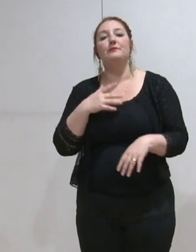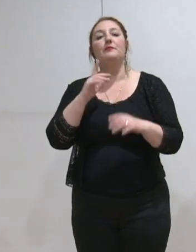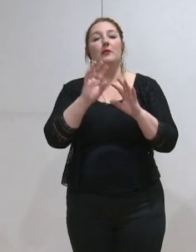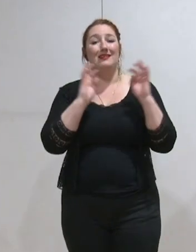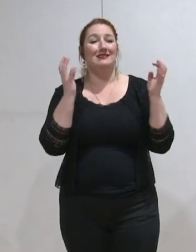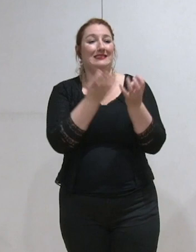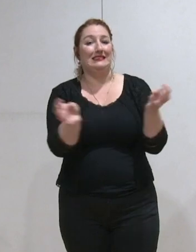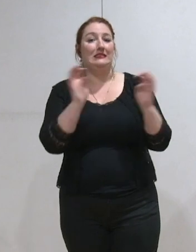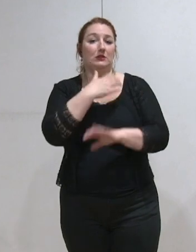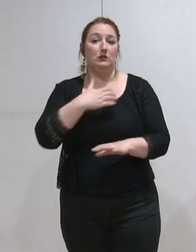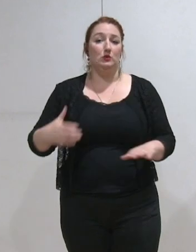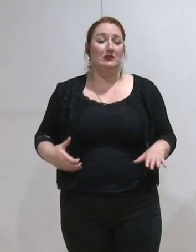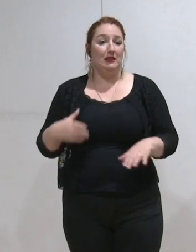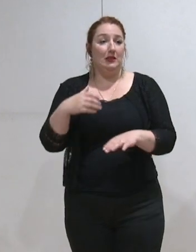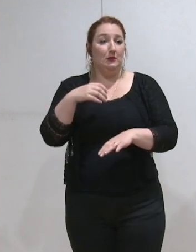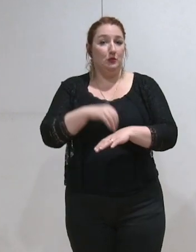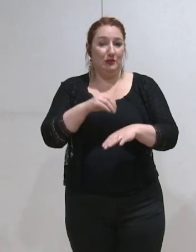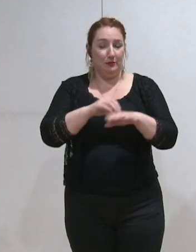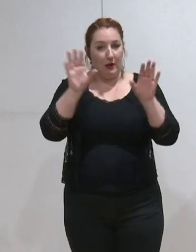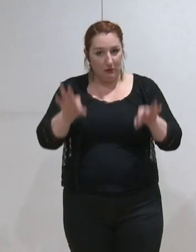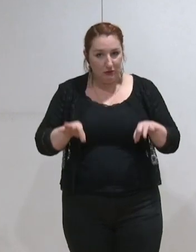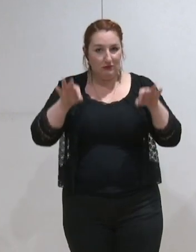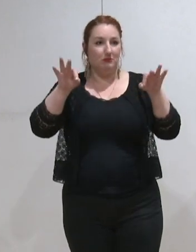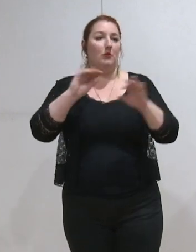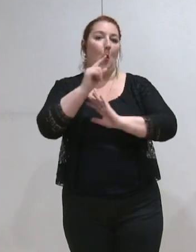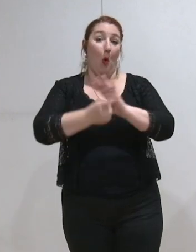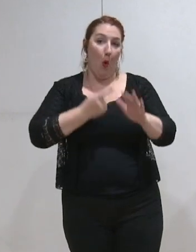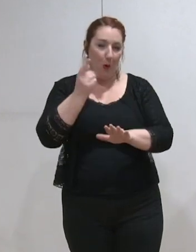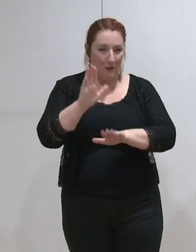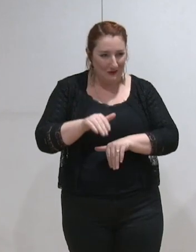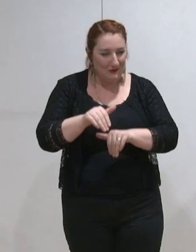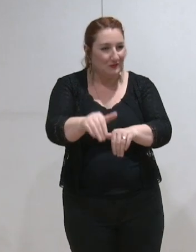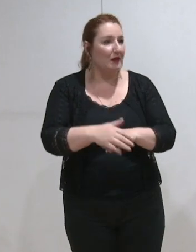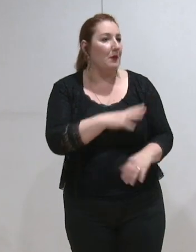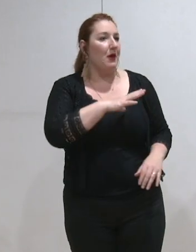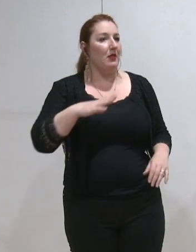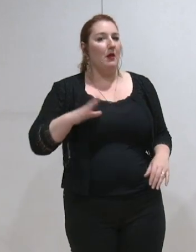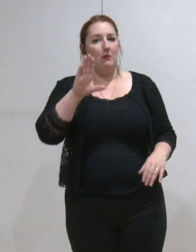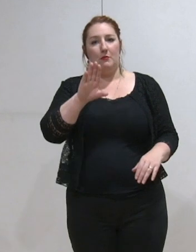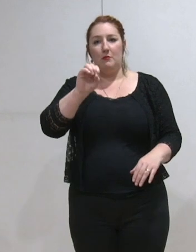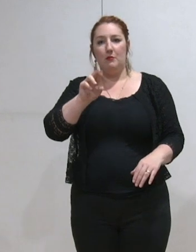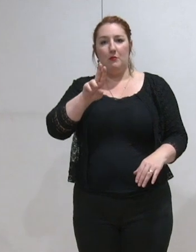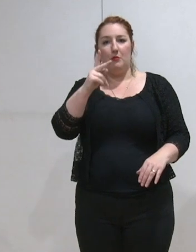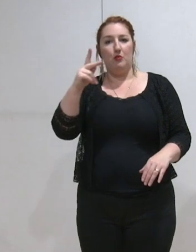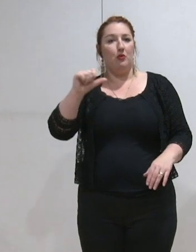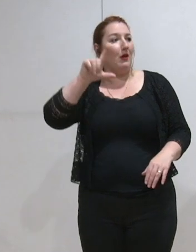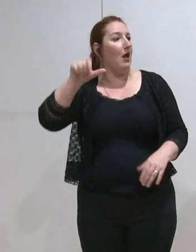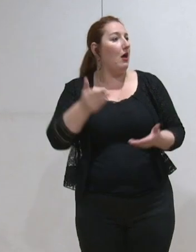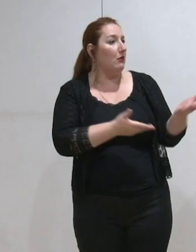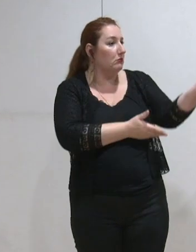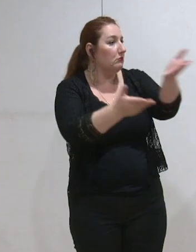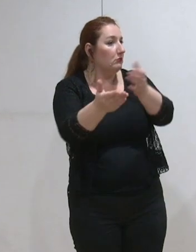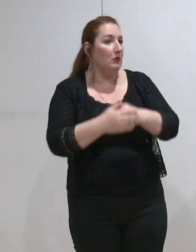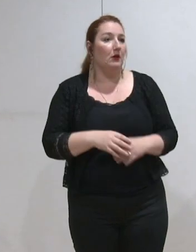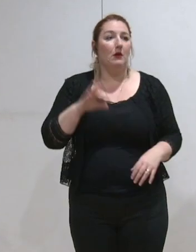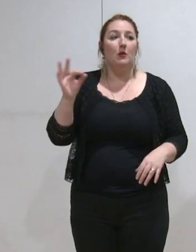municipal et je donne la parole à Madame bouala oui merci Monsieur le Maire c'était donc pour revenir effectivement